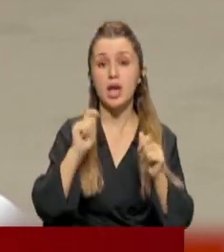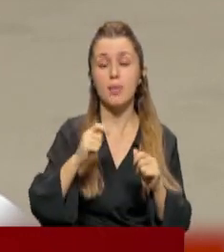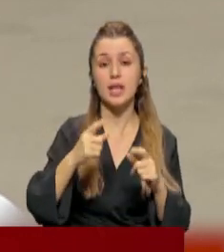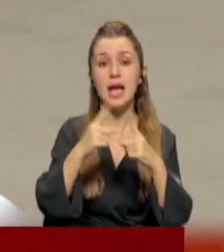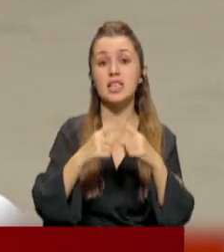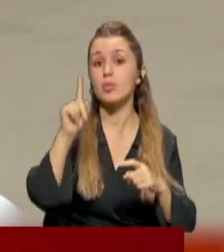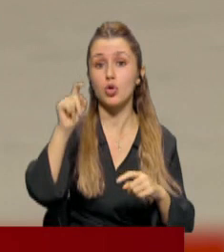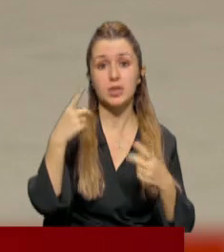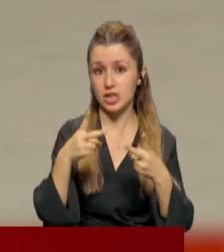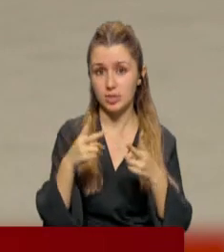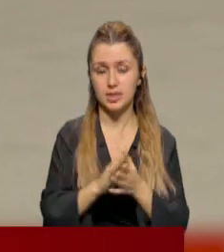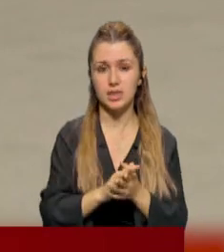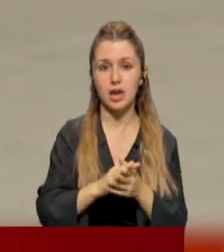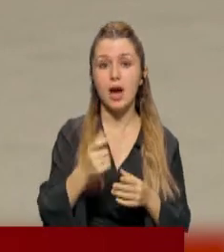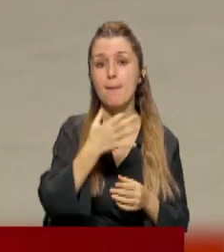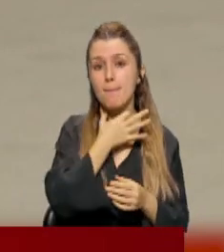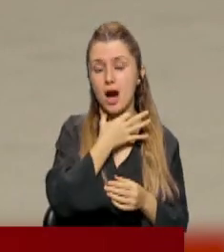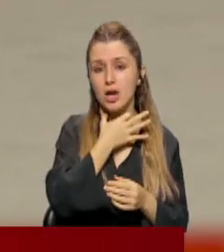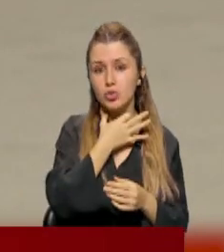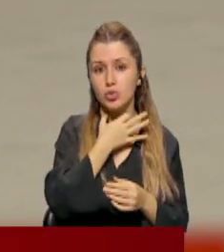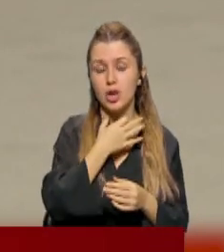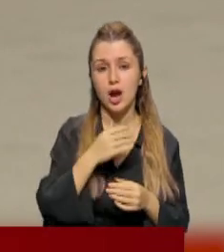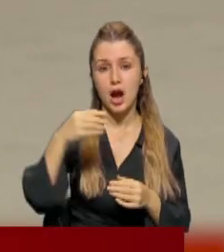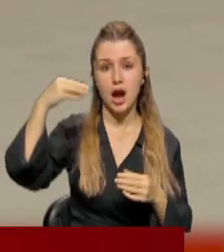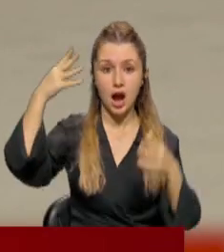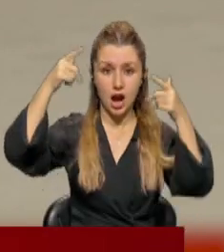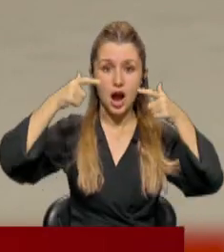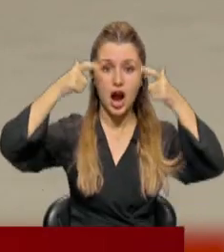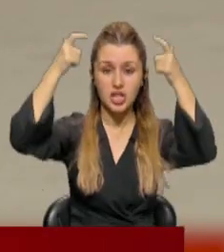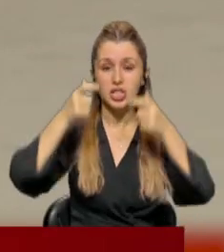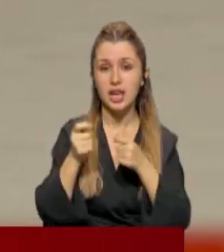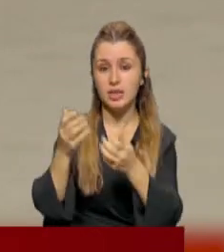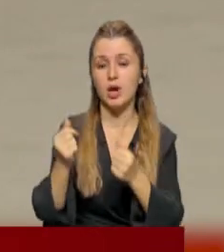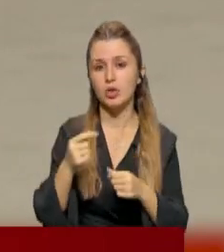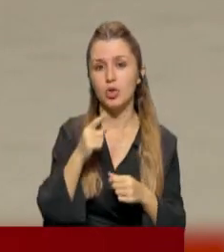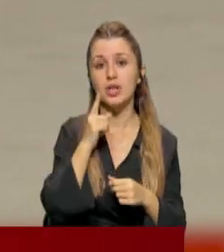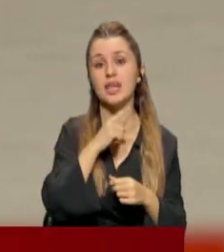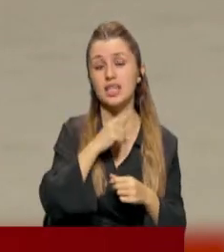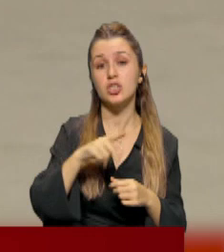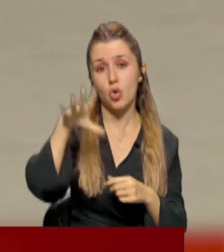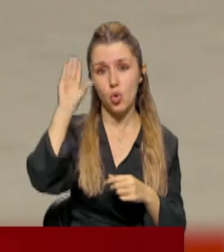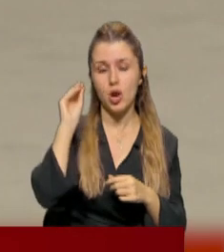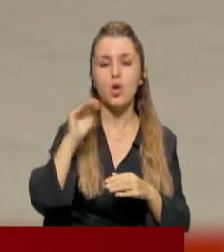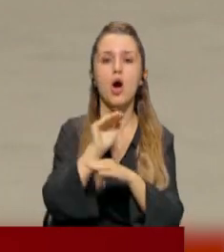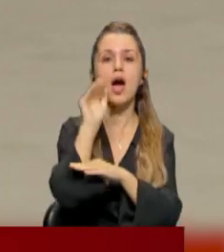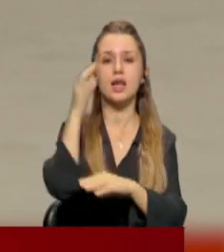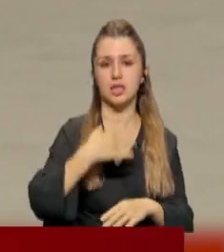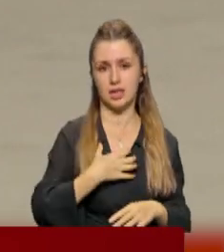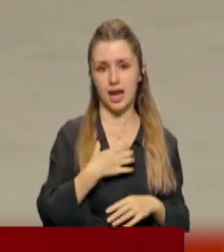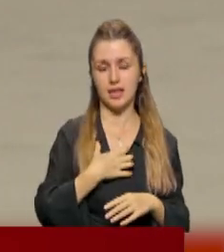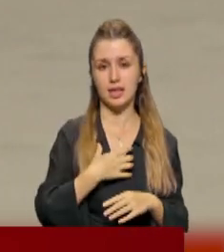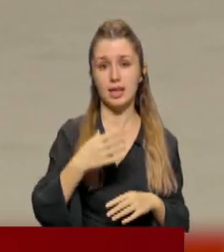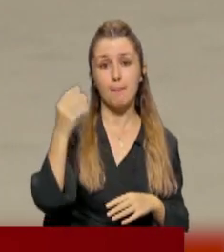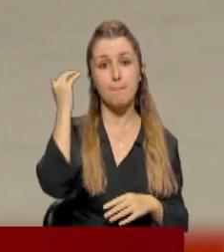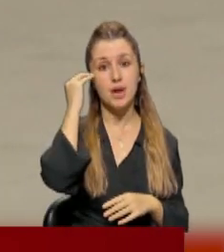hesap sorabilecek misiniz? Mağdura aşçılık eğitimi alıyor, İngilizce öğreniyor ve hayatını kendisi